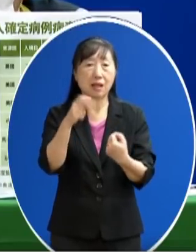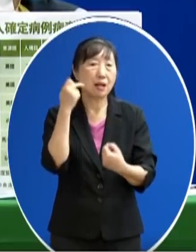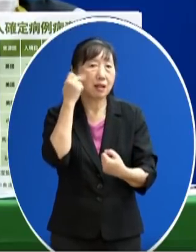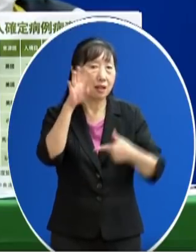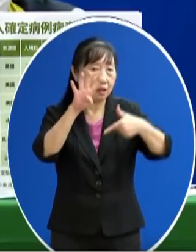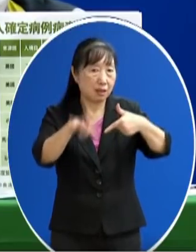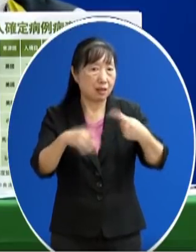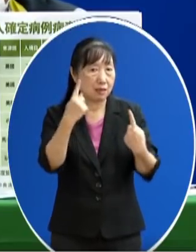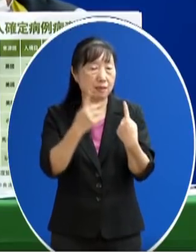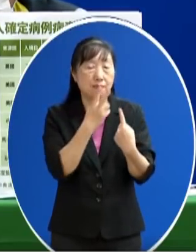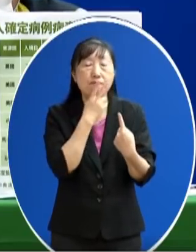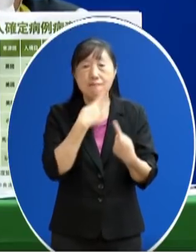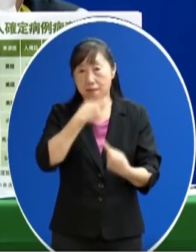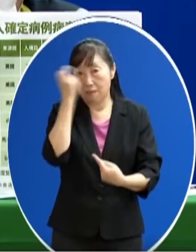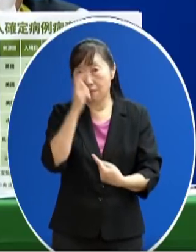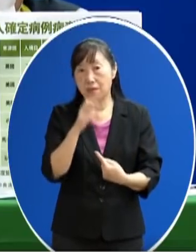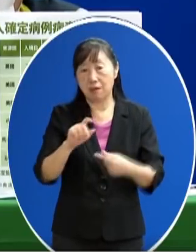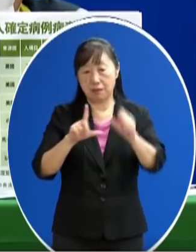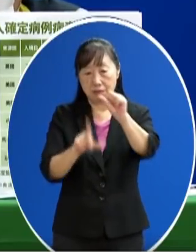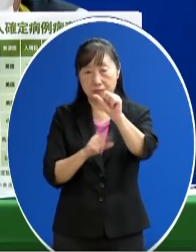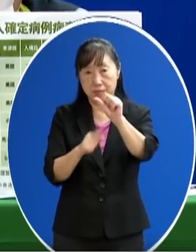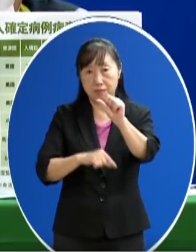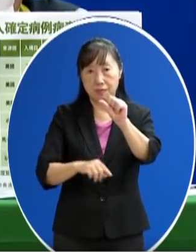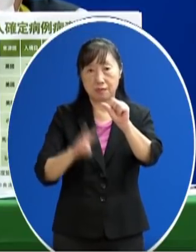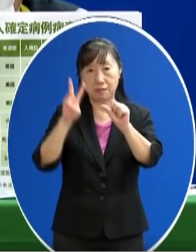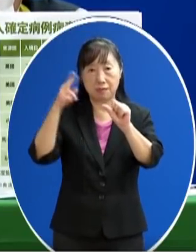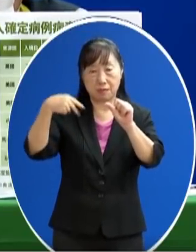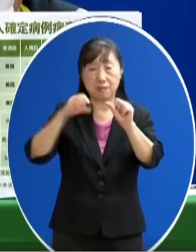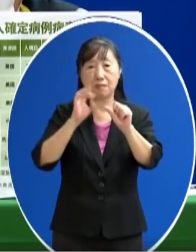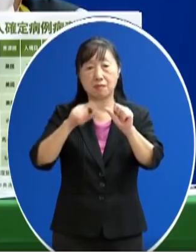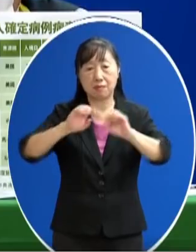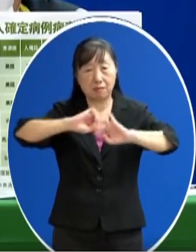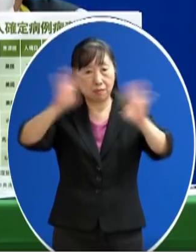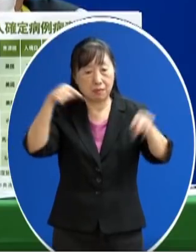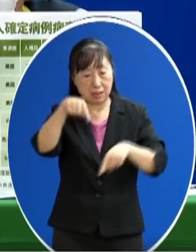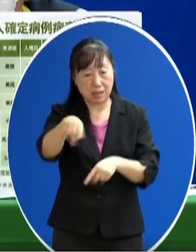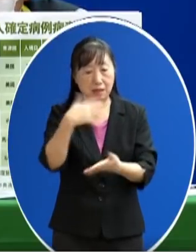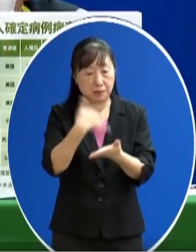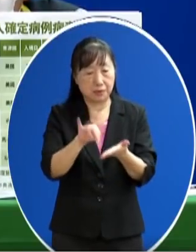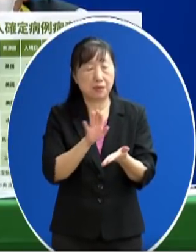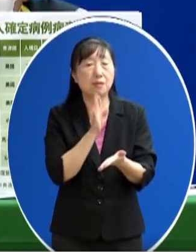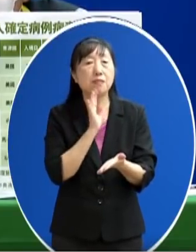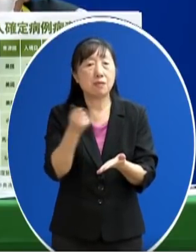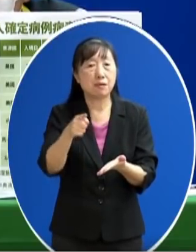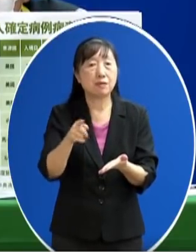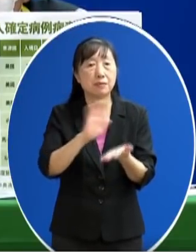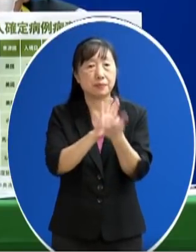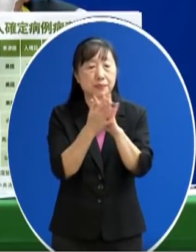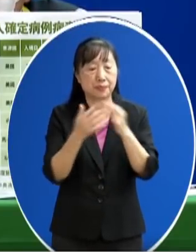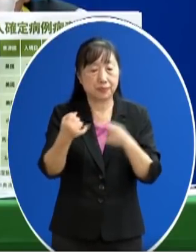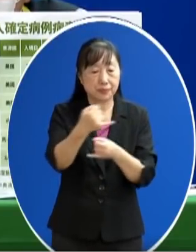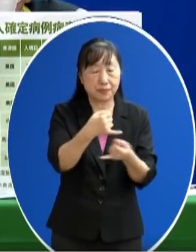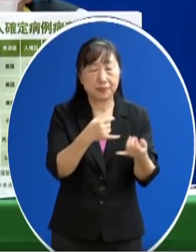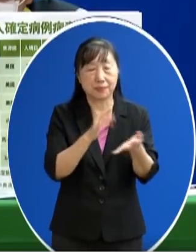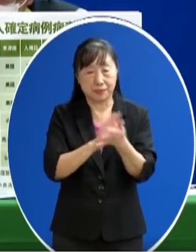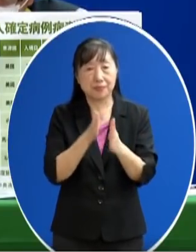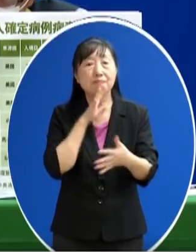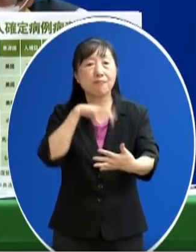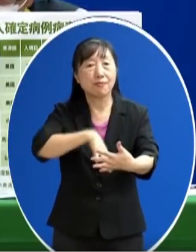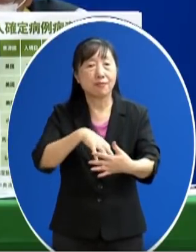出来，五月份的时候世界卫生组织把他加进这个变异株的名单当中。那在大